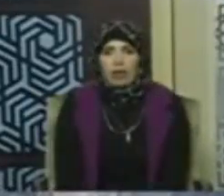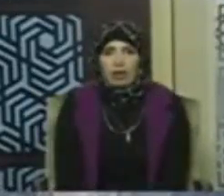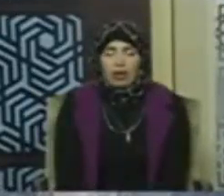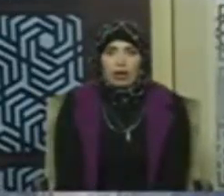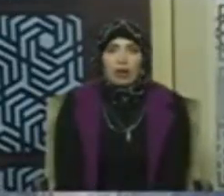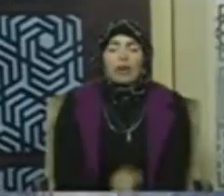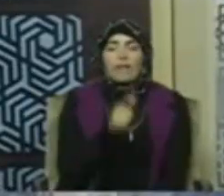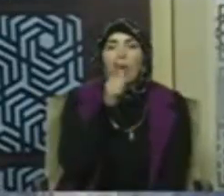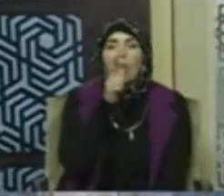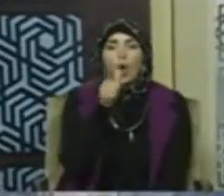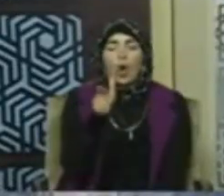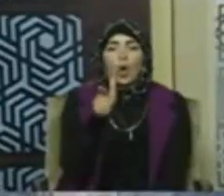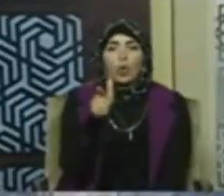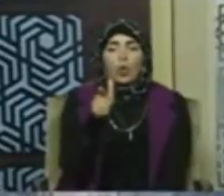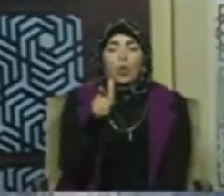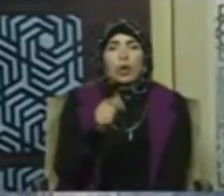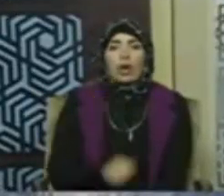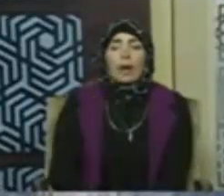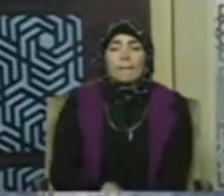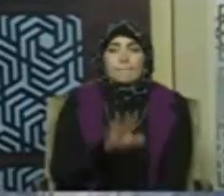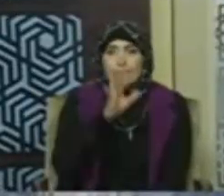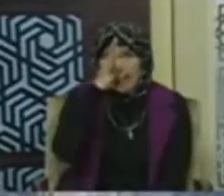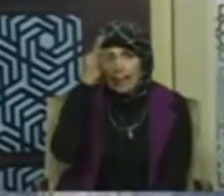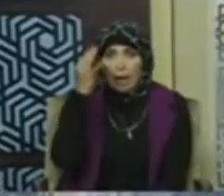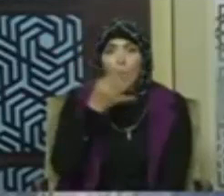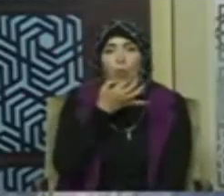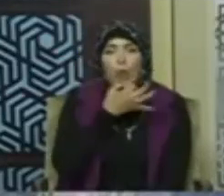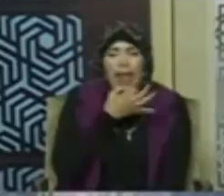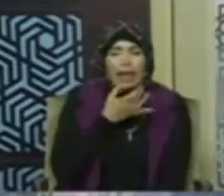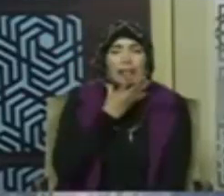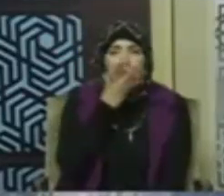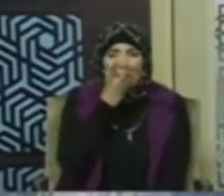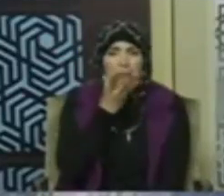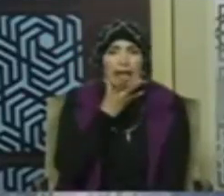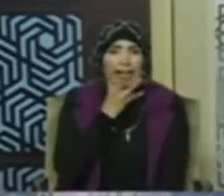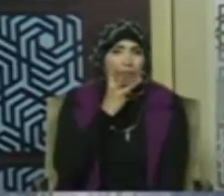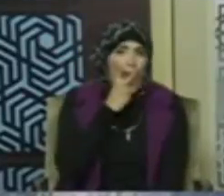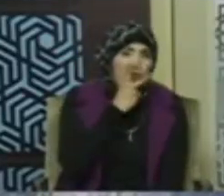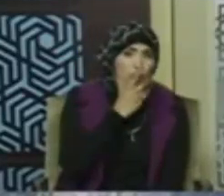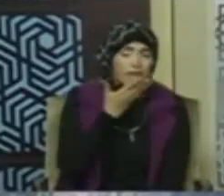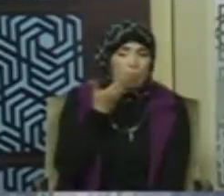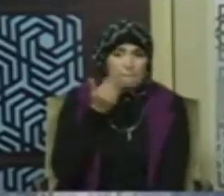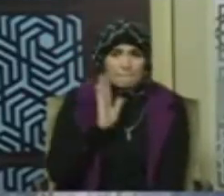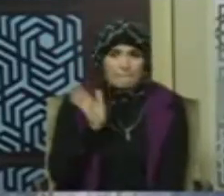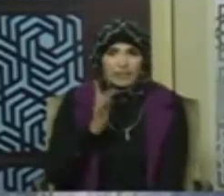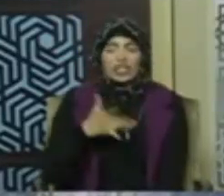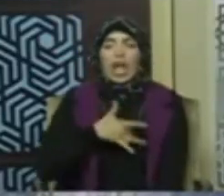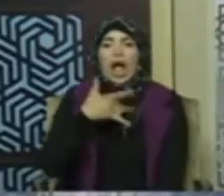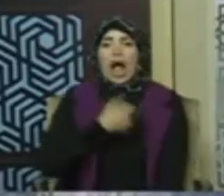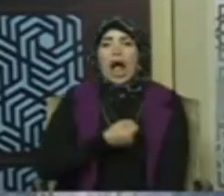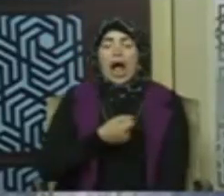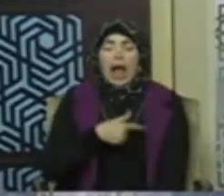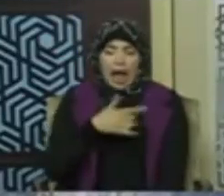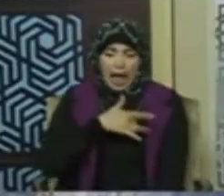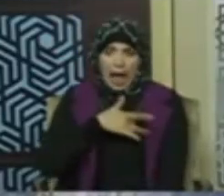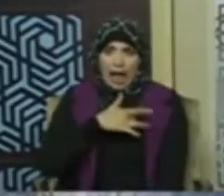وقالوا من قل حياؤه مات قلبه، ومن مات